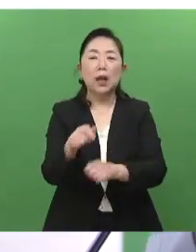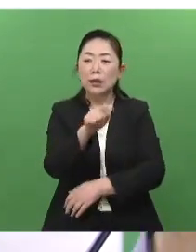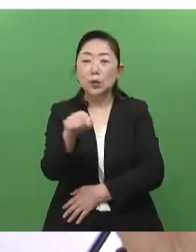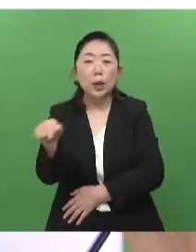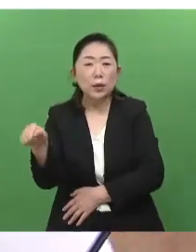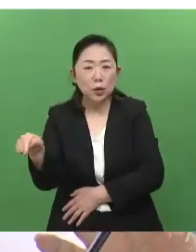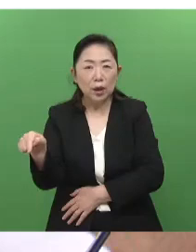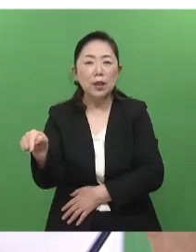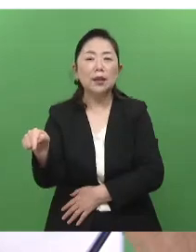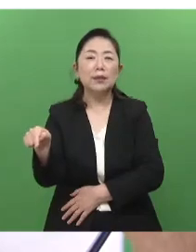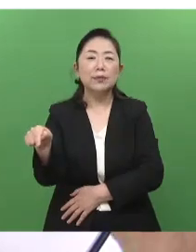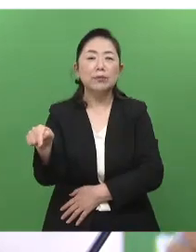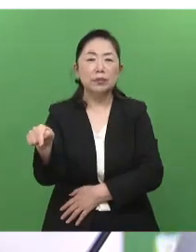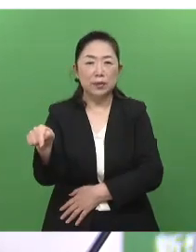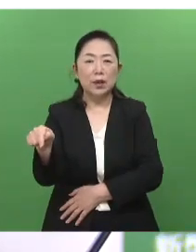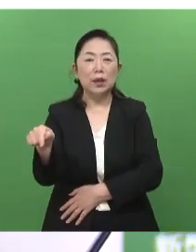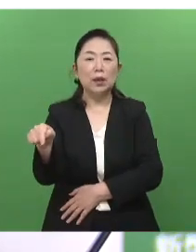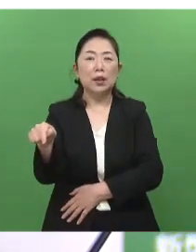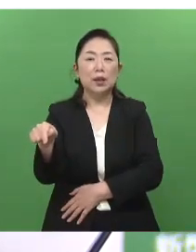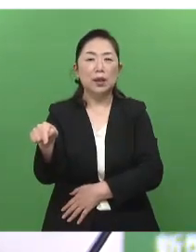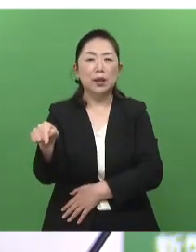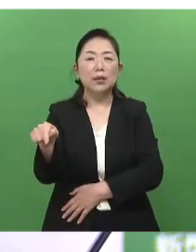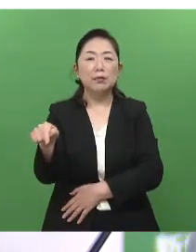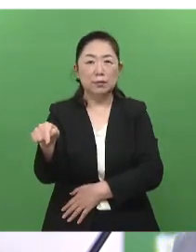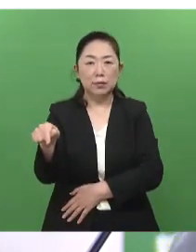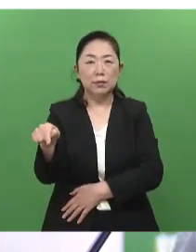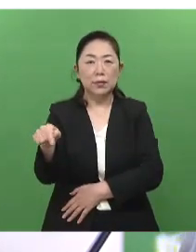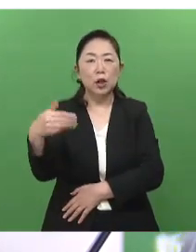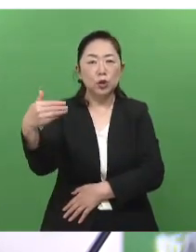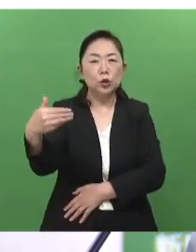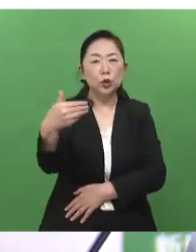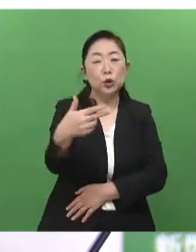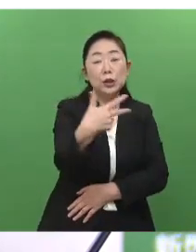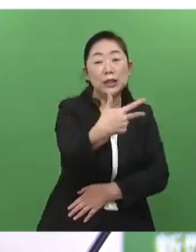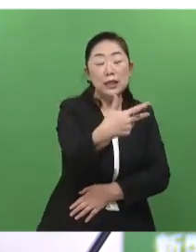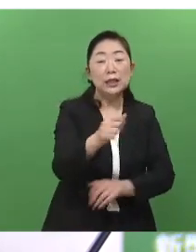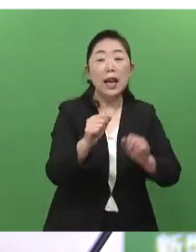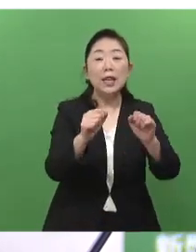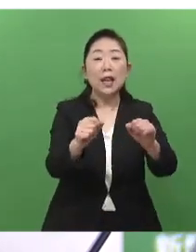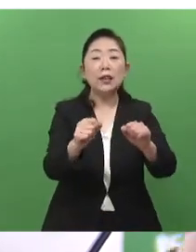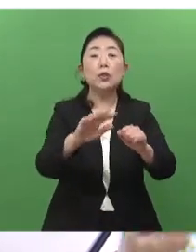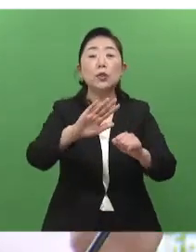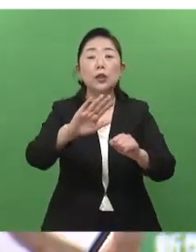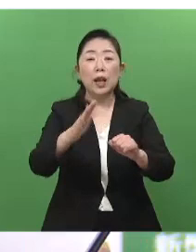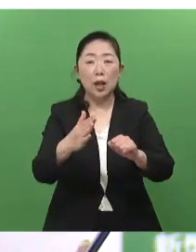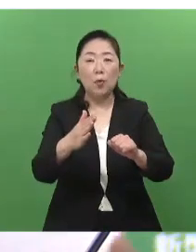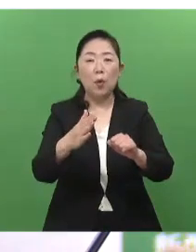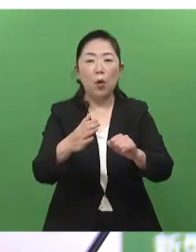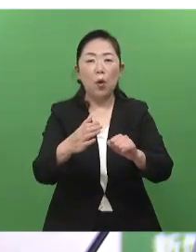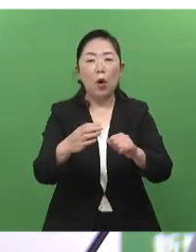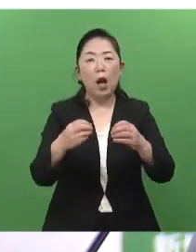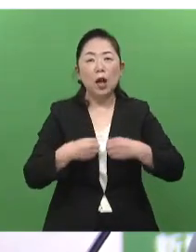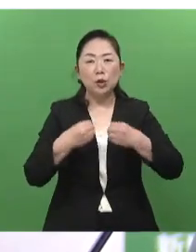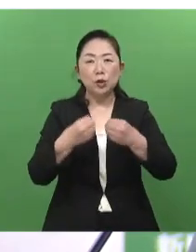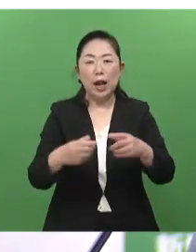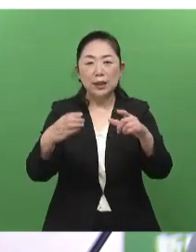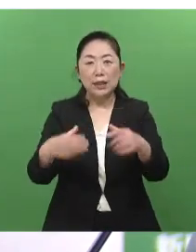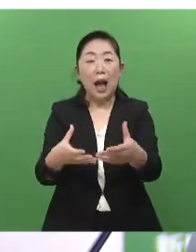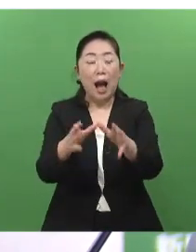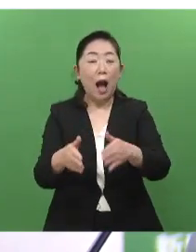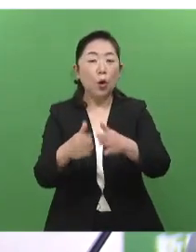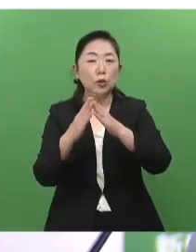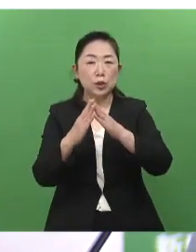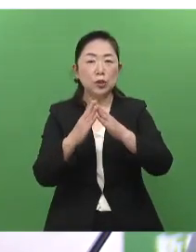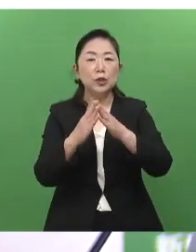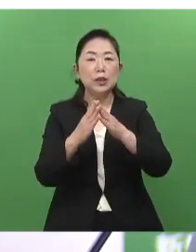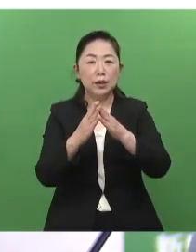れの他の形でやってこられる中で、トレーサー班を作り、そしてまた直